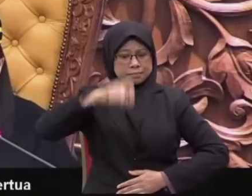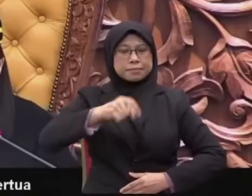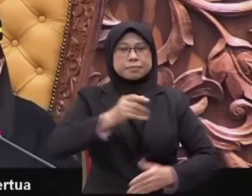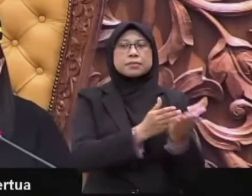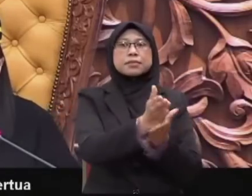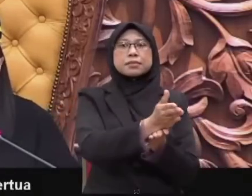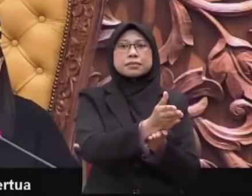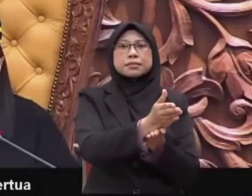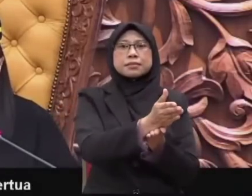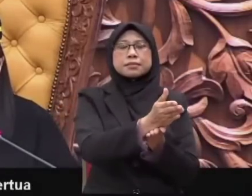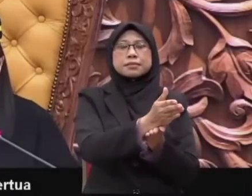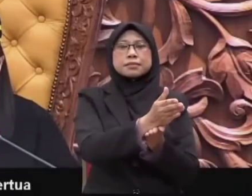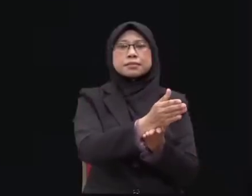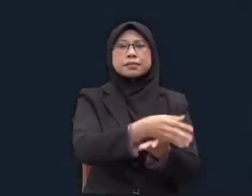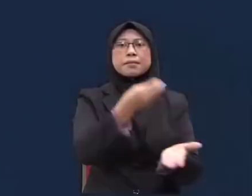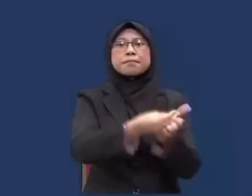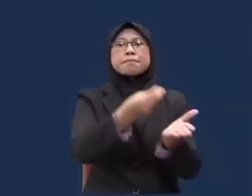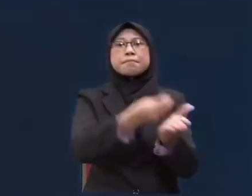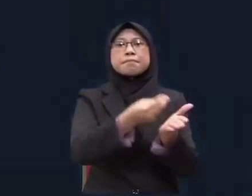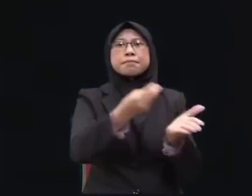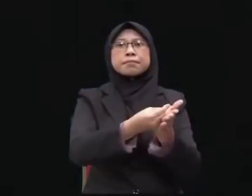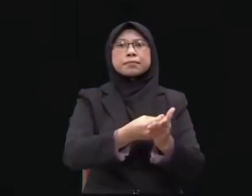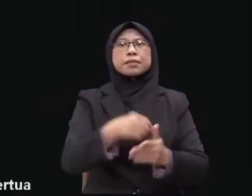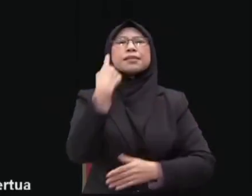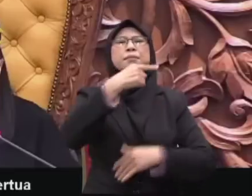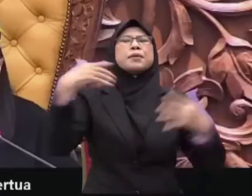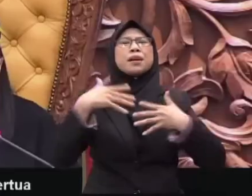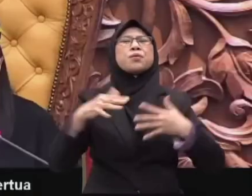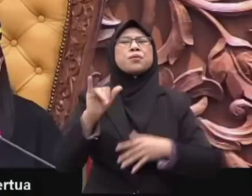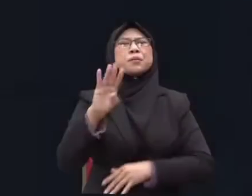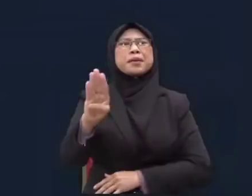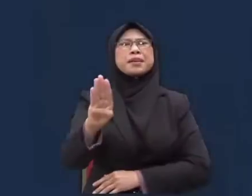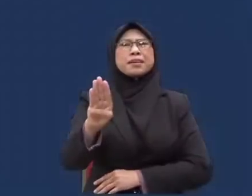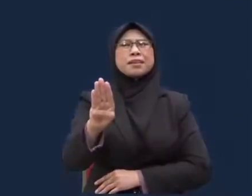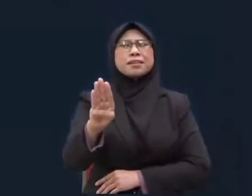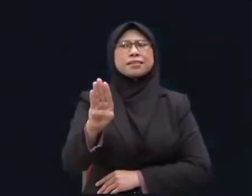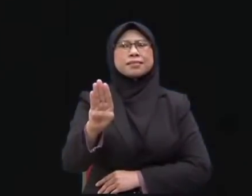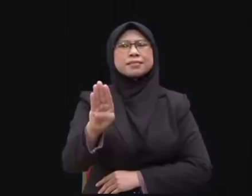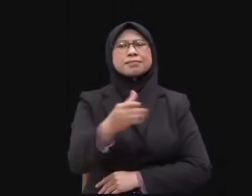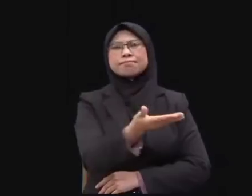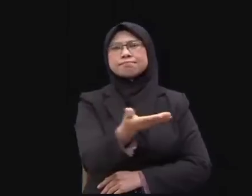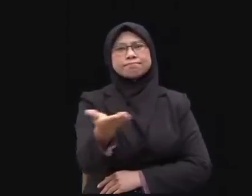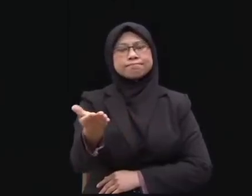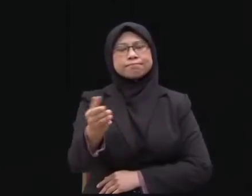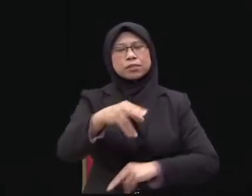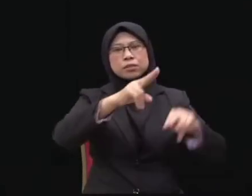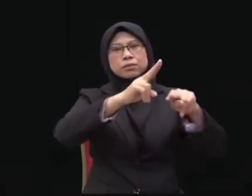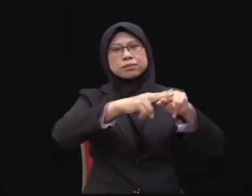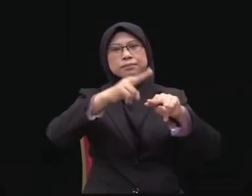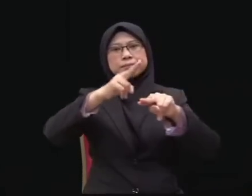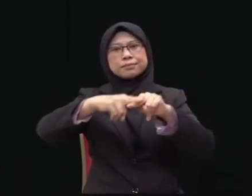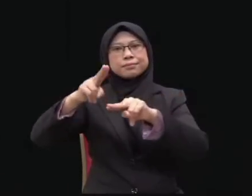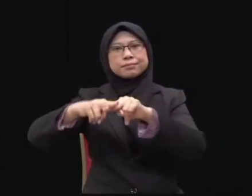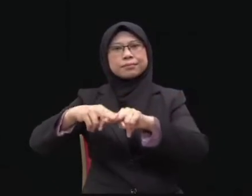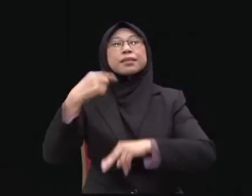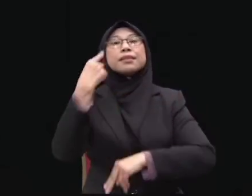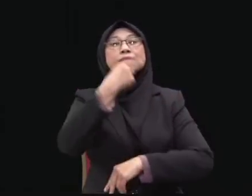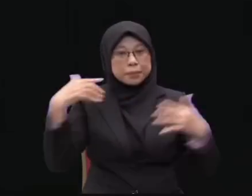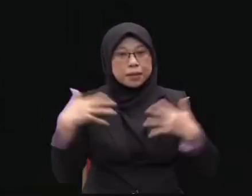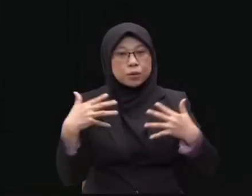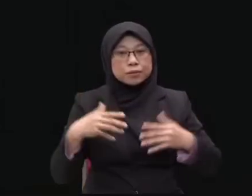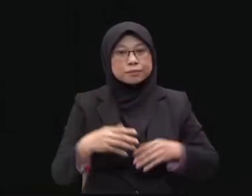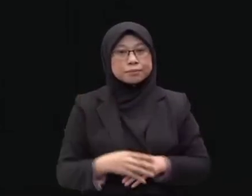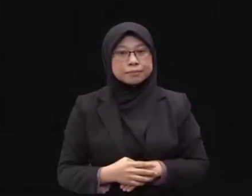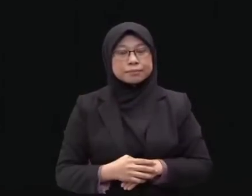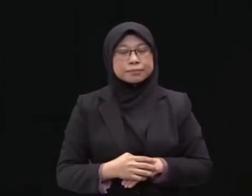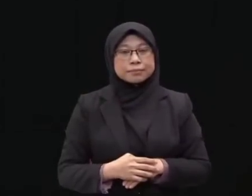telus perbelanjaan. Siapa yang takut yang berhormat? Ali yang berhormat, sila duduk dulu. Siapa yang takut yang berhormat?